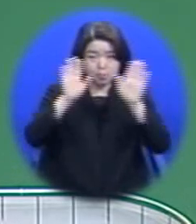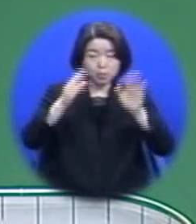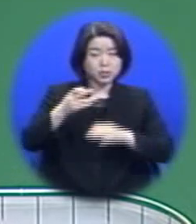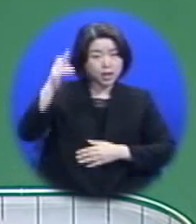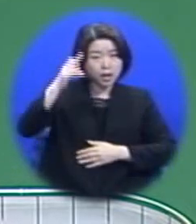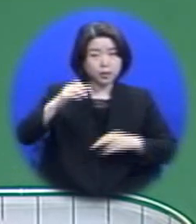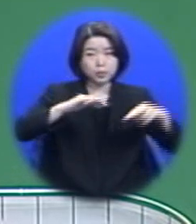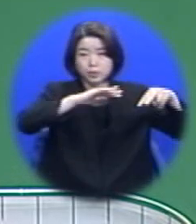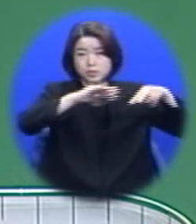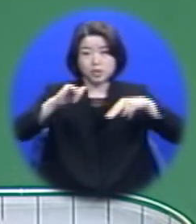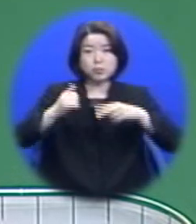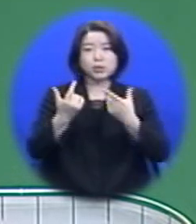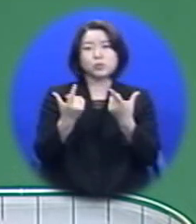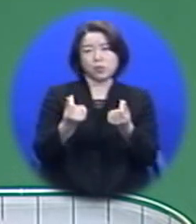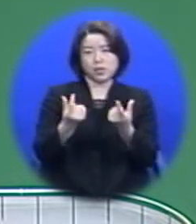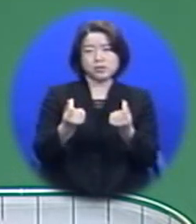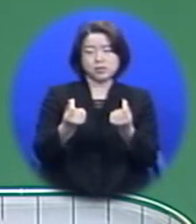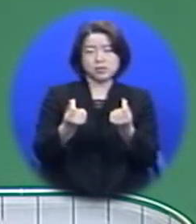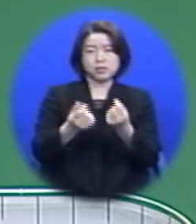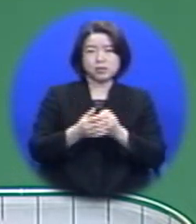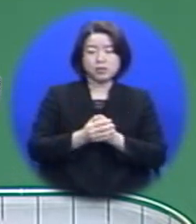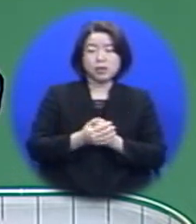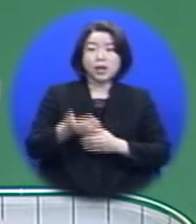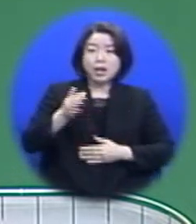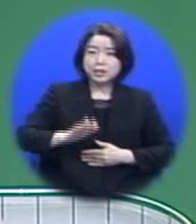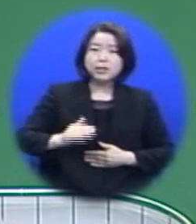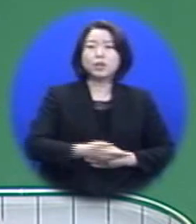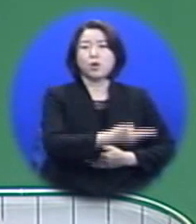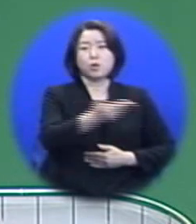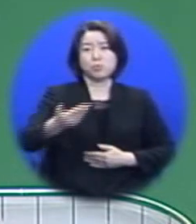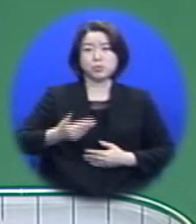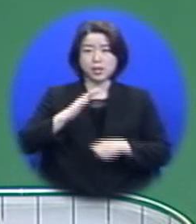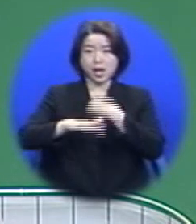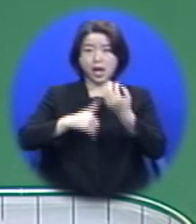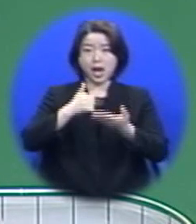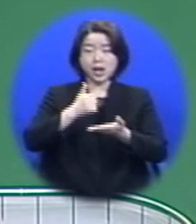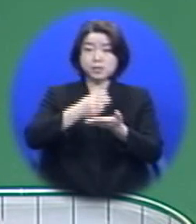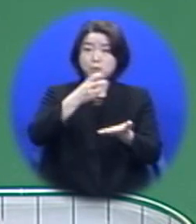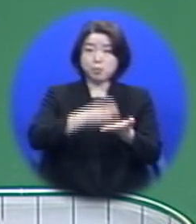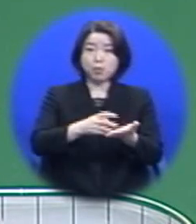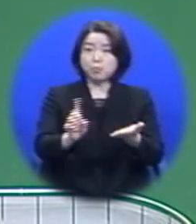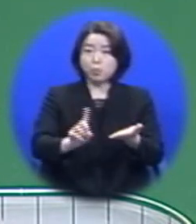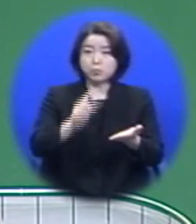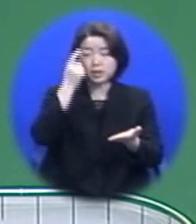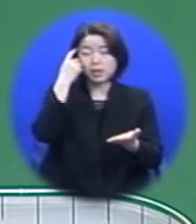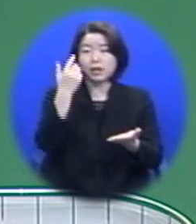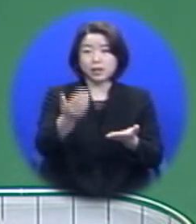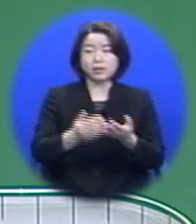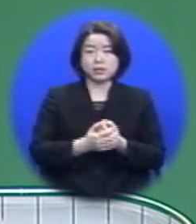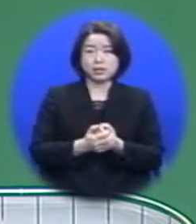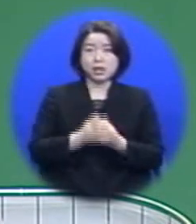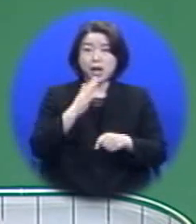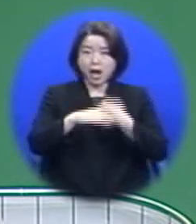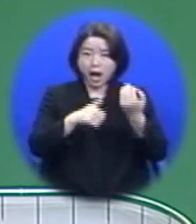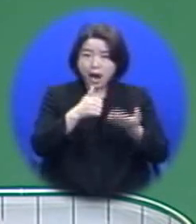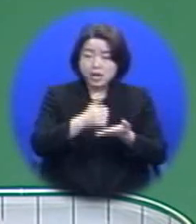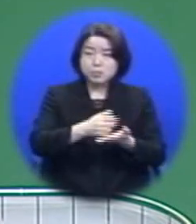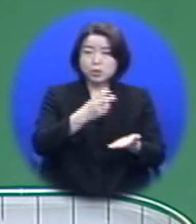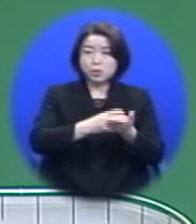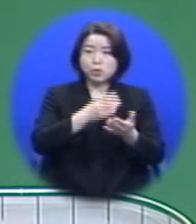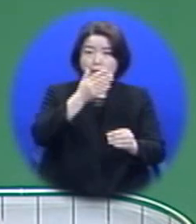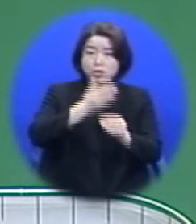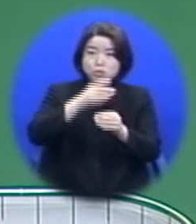사무엘이 그랬습니다 그런데 여러분 하나님의 계명이 뭡니까 하나님의 율례와 계명의